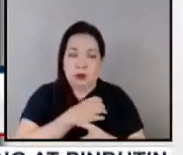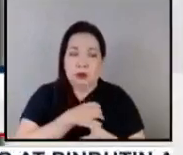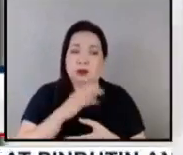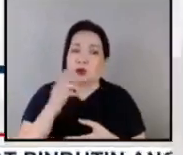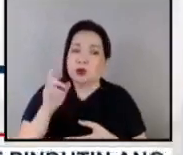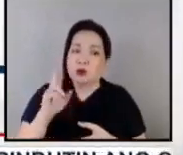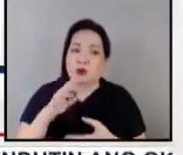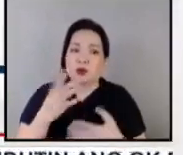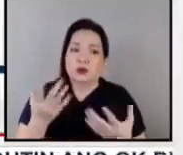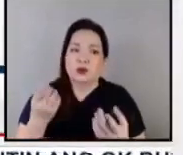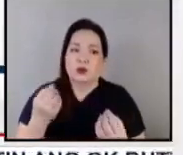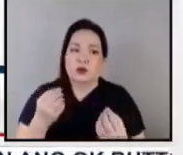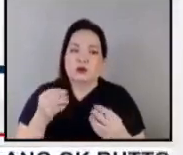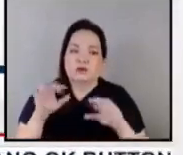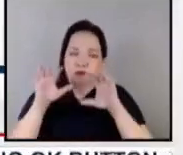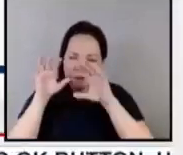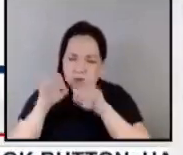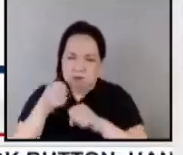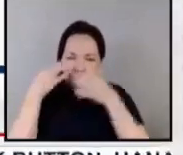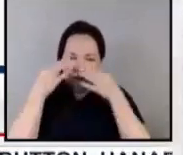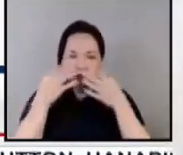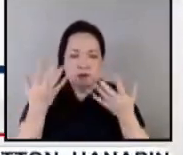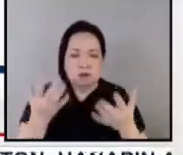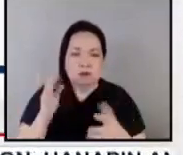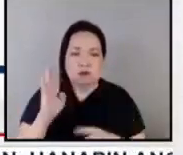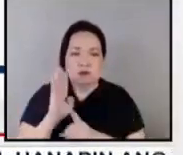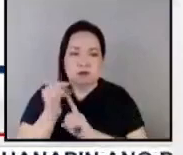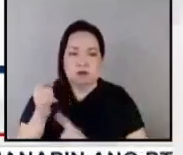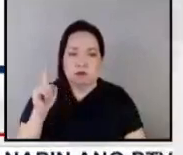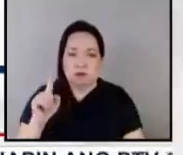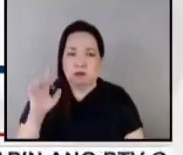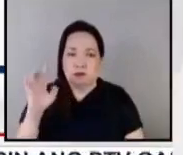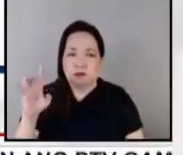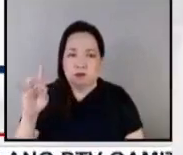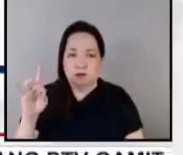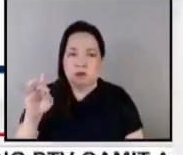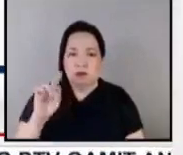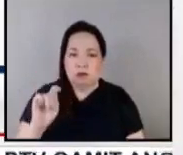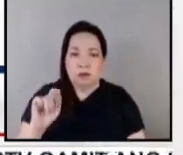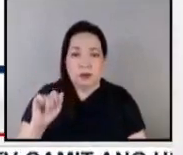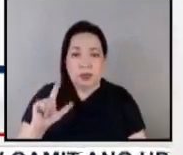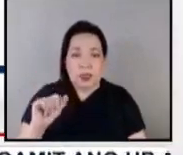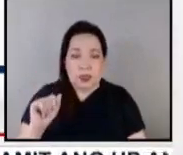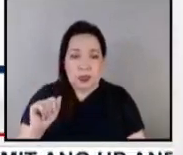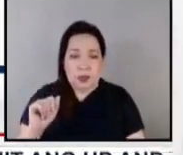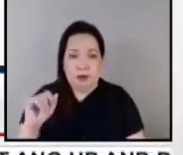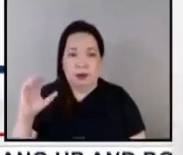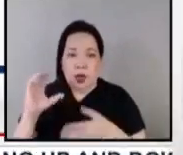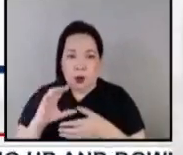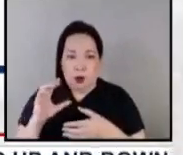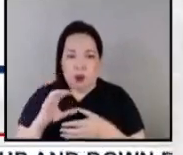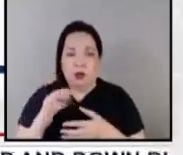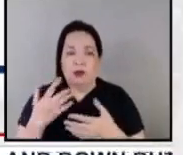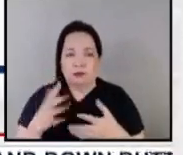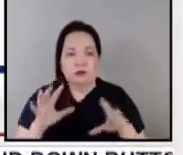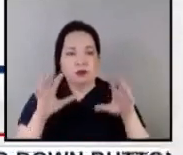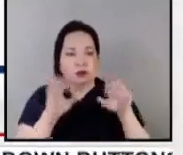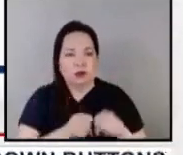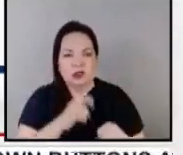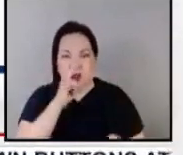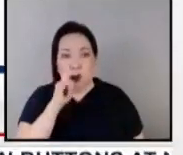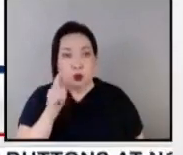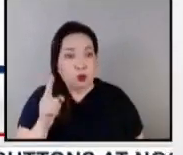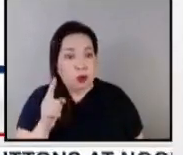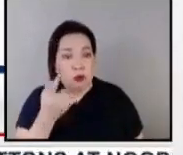drug operation sa barangay 188 at Talac, Caloocan City, na aresto rin ang 21-anyos na lalaking